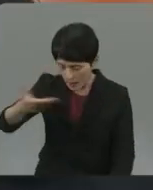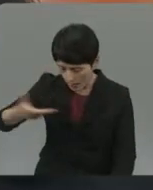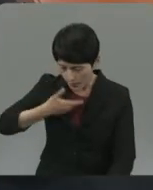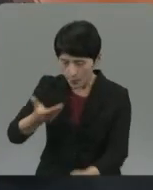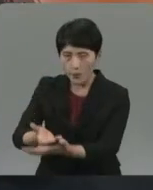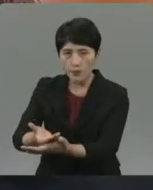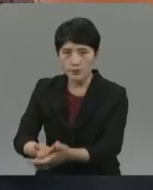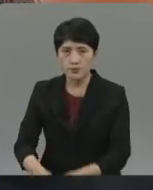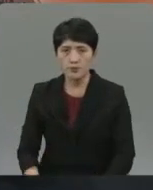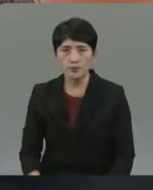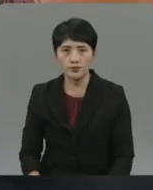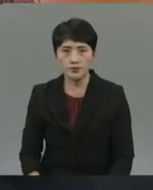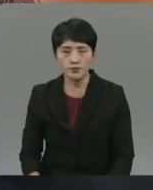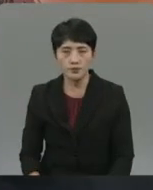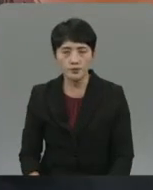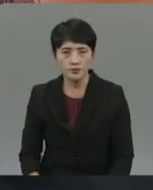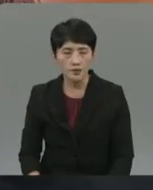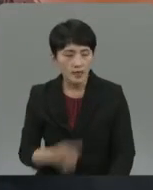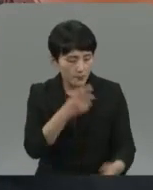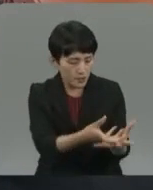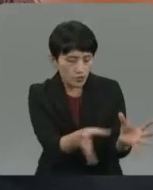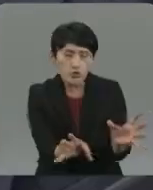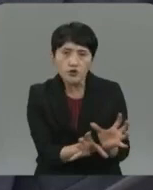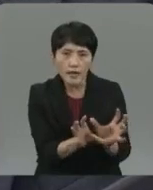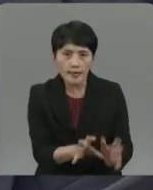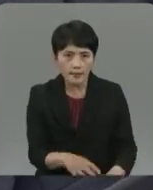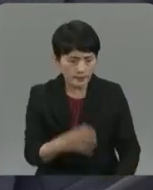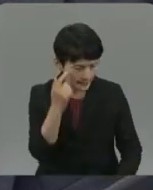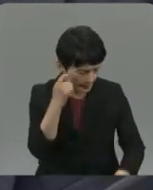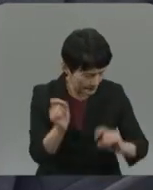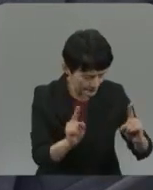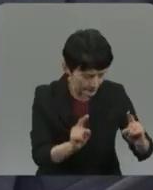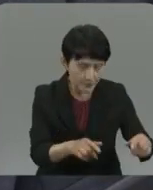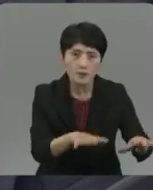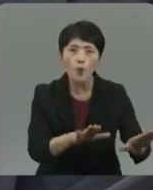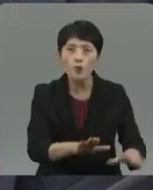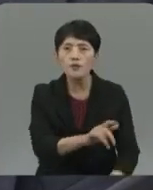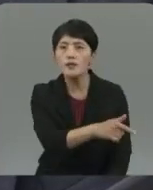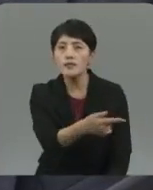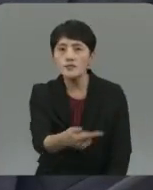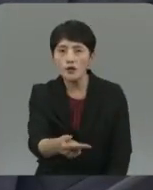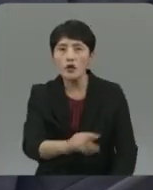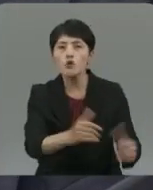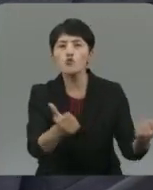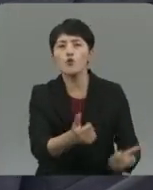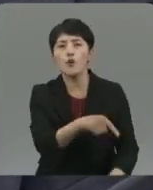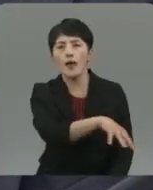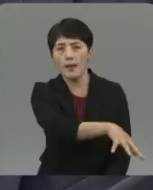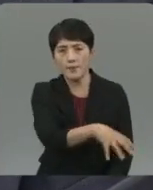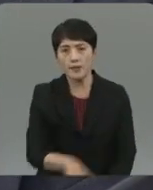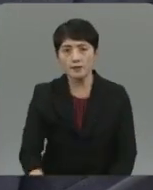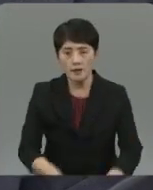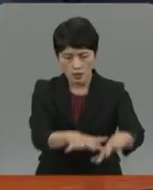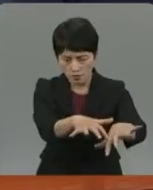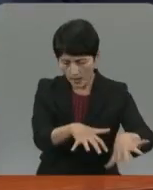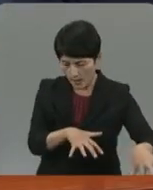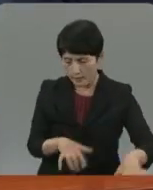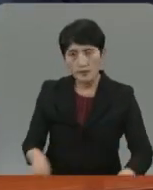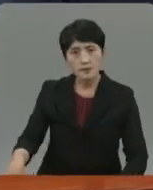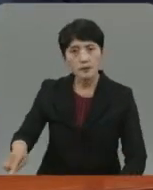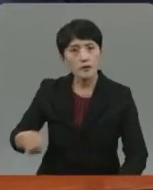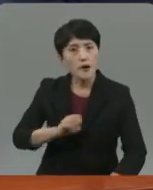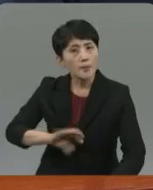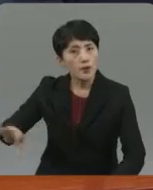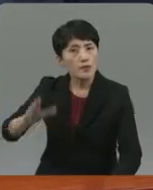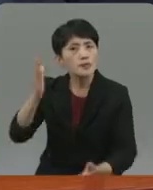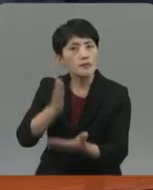Existenzrecht der Nachbarländer bedroht habe Japan hatte angekündigt am 24 August mit der Verklappung zu